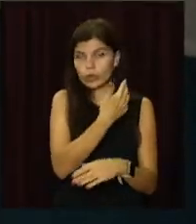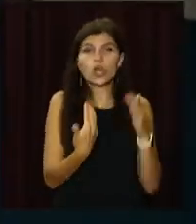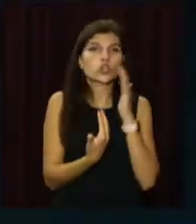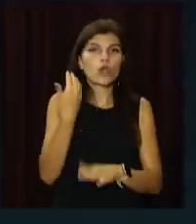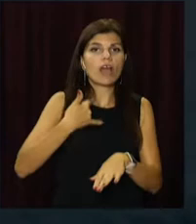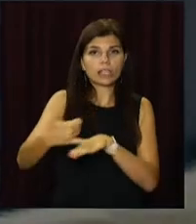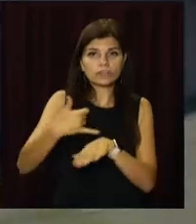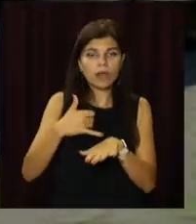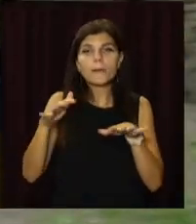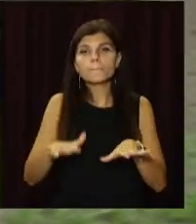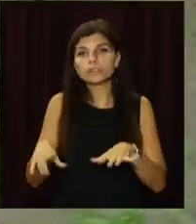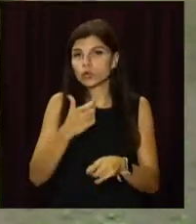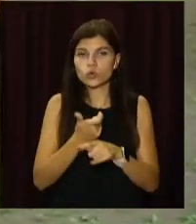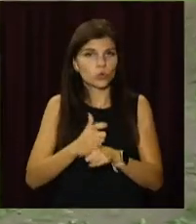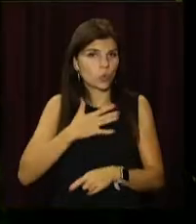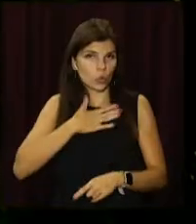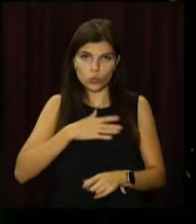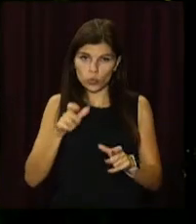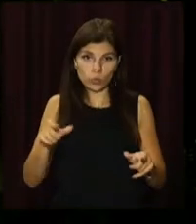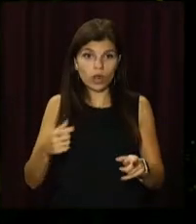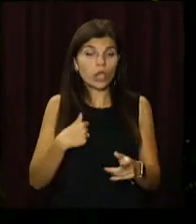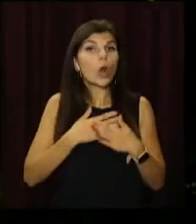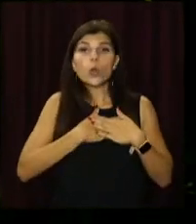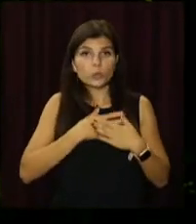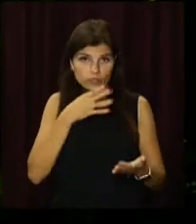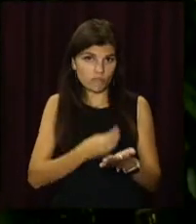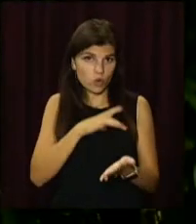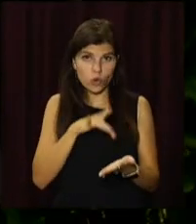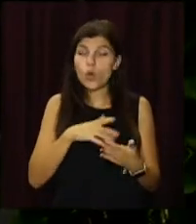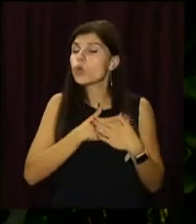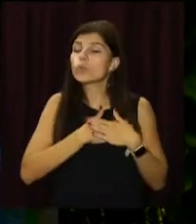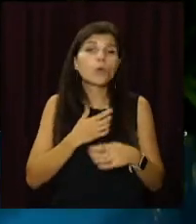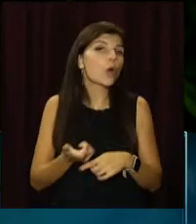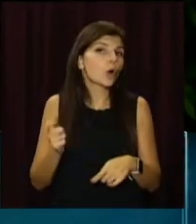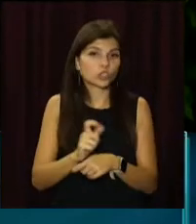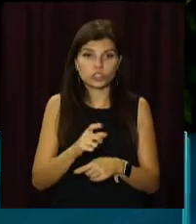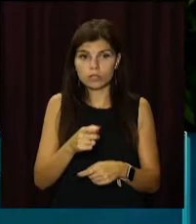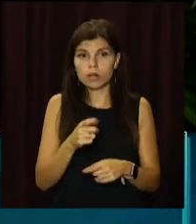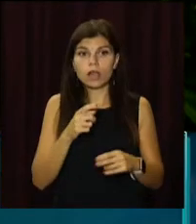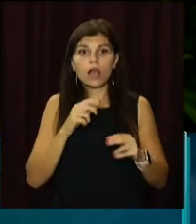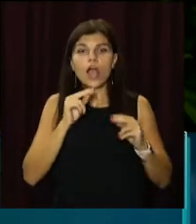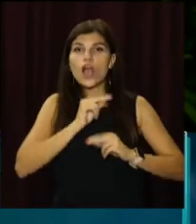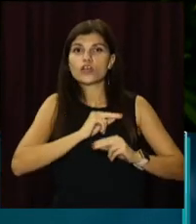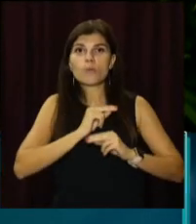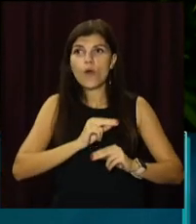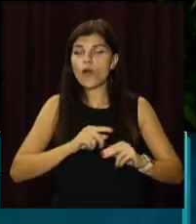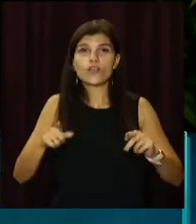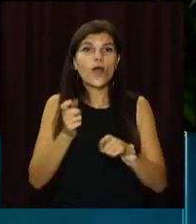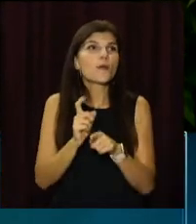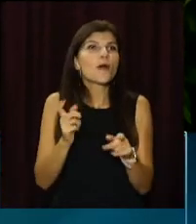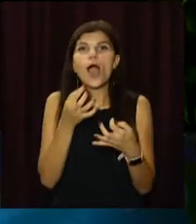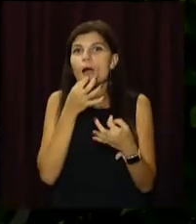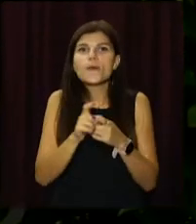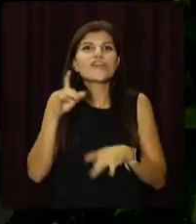асфальт. Місцеві задоволені. Я люблю свій город, дуже люблю. Робота почала кипіти в місті.